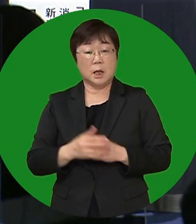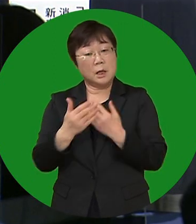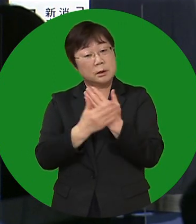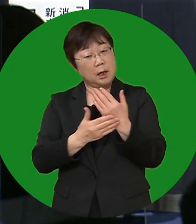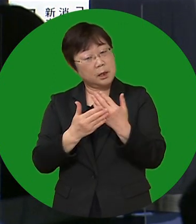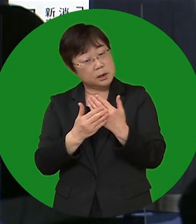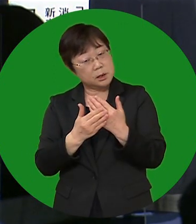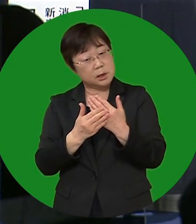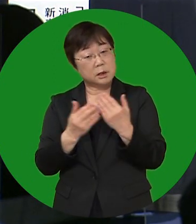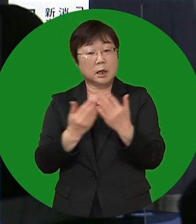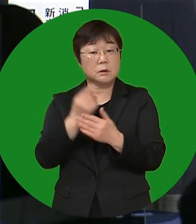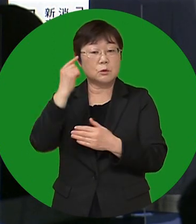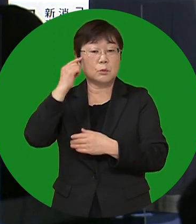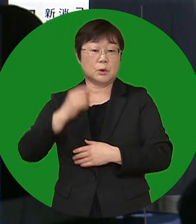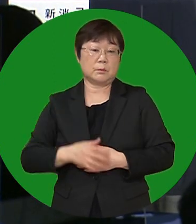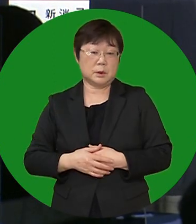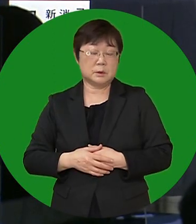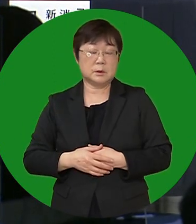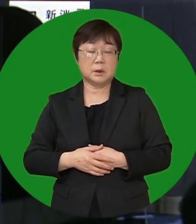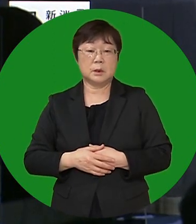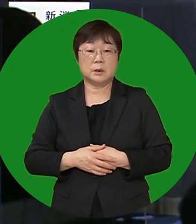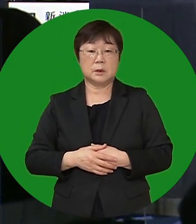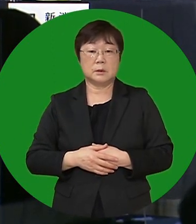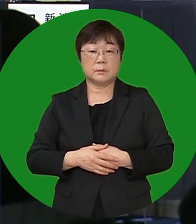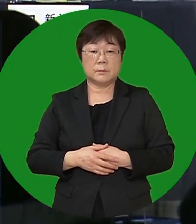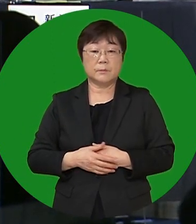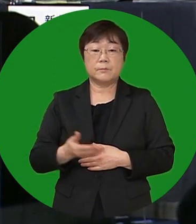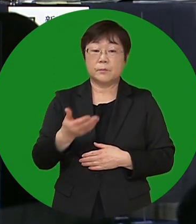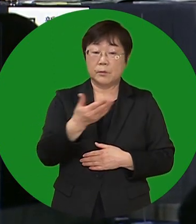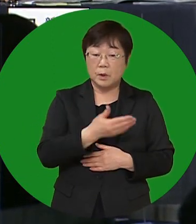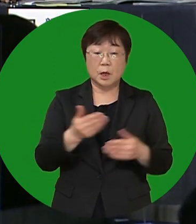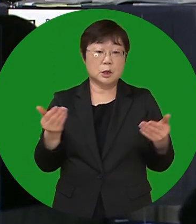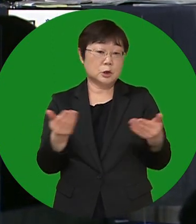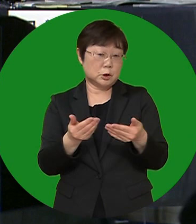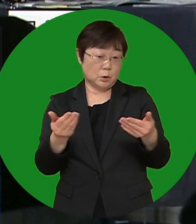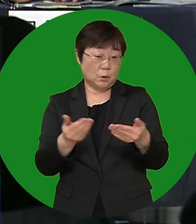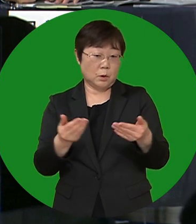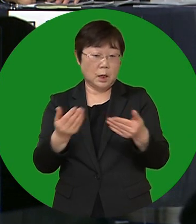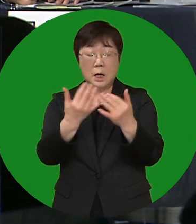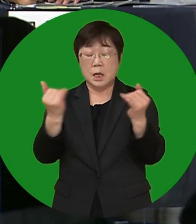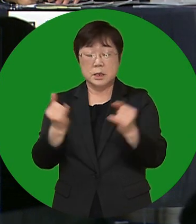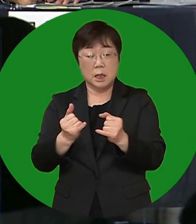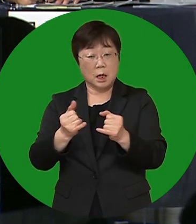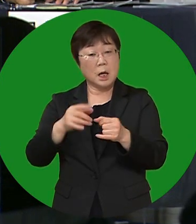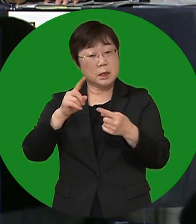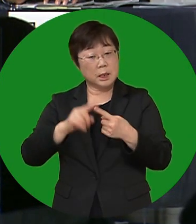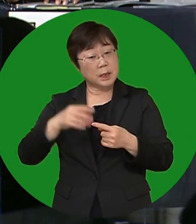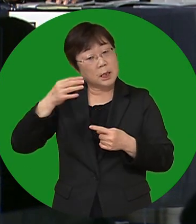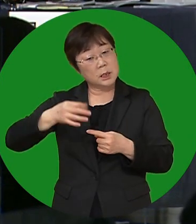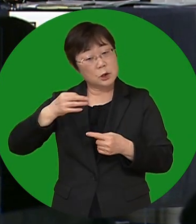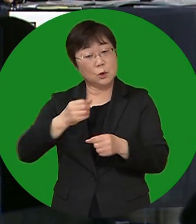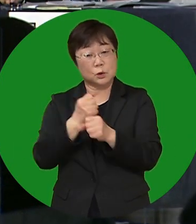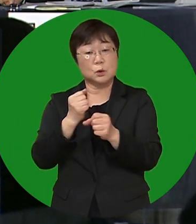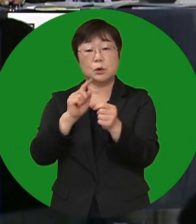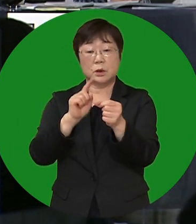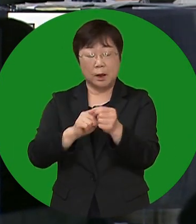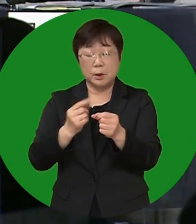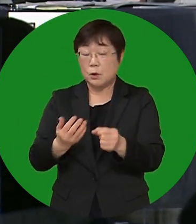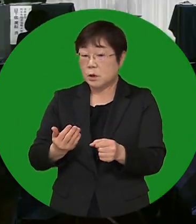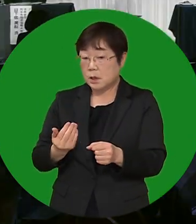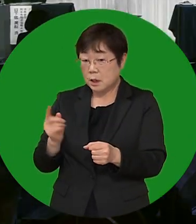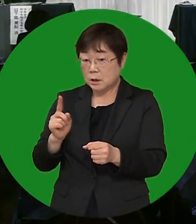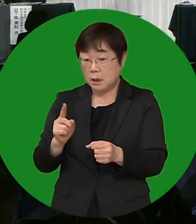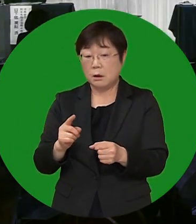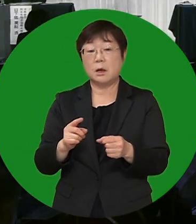が大事なのかなというふうに思いますそしてですね事業が社会的価値を創出するための前提は